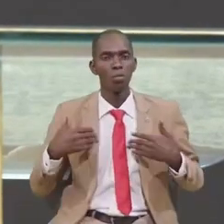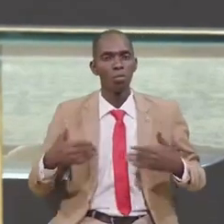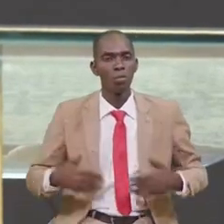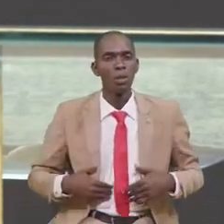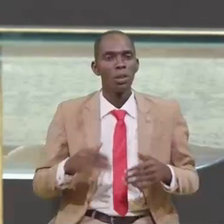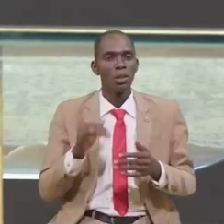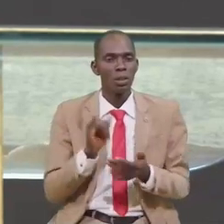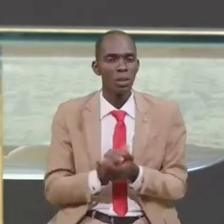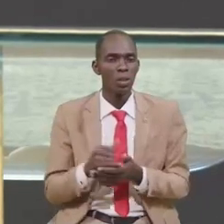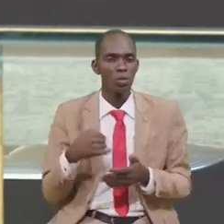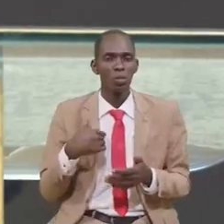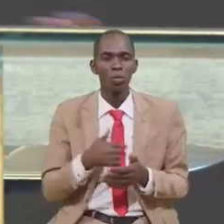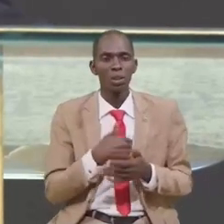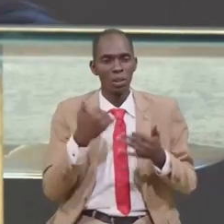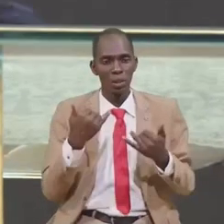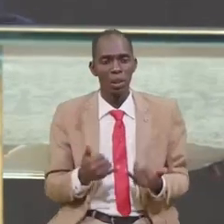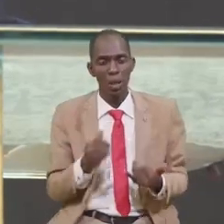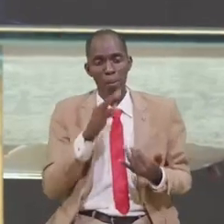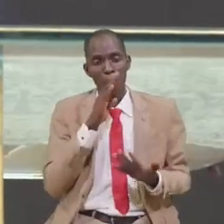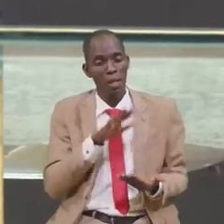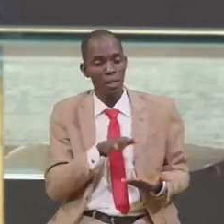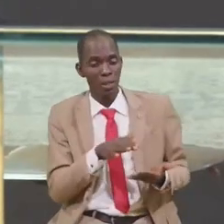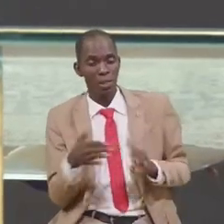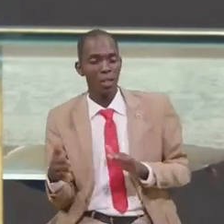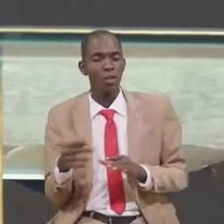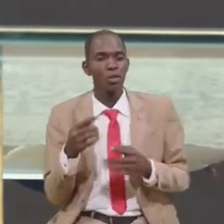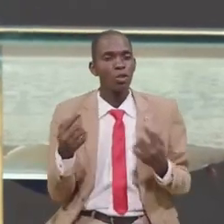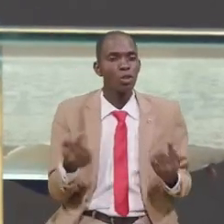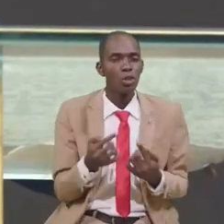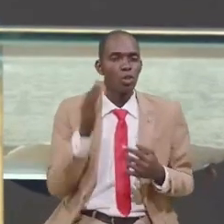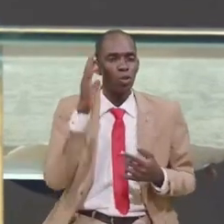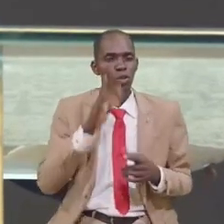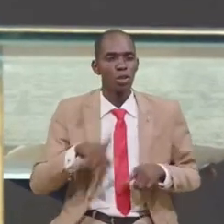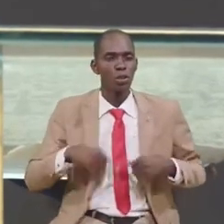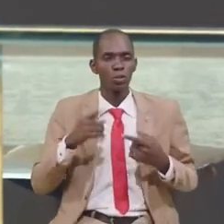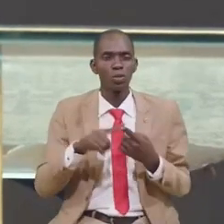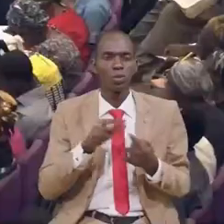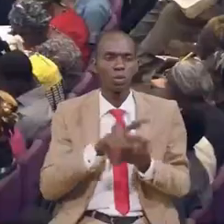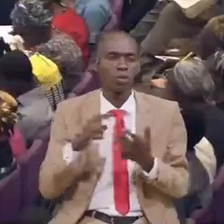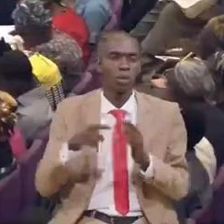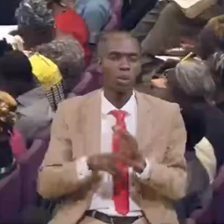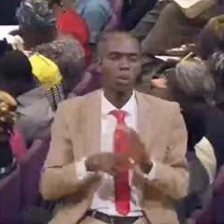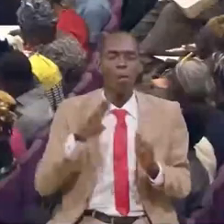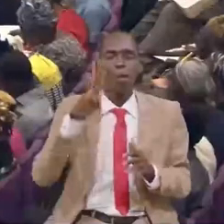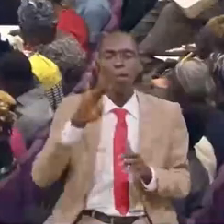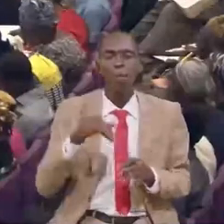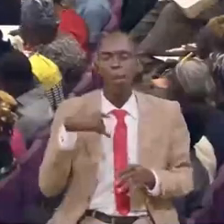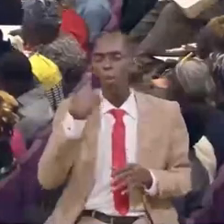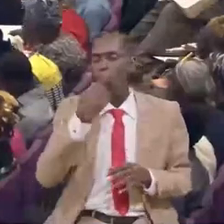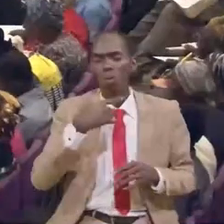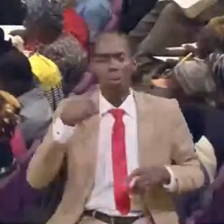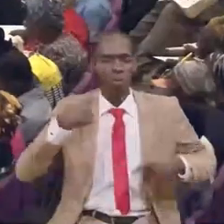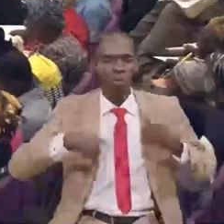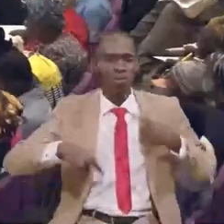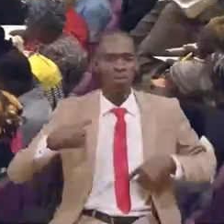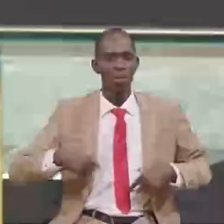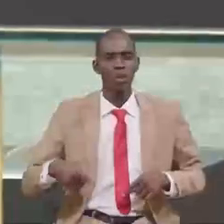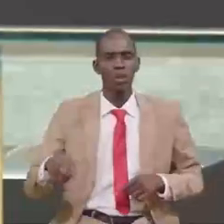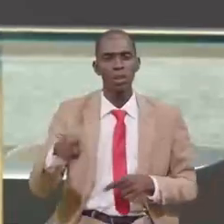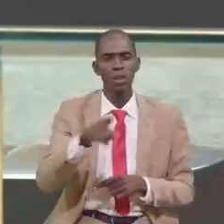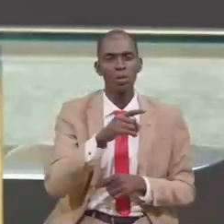au péché, nous vivions pour la justice. Qu'est-ce que vous voyez là-bas maintenant? Lui, par les meurtrissures duquel